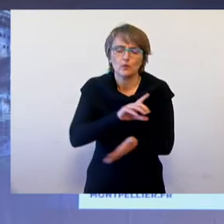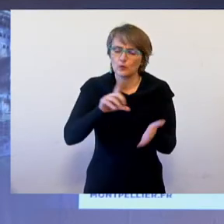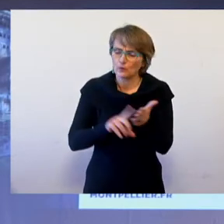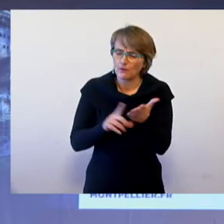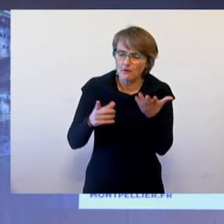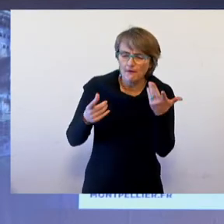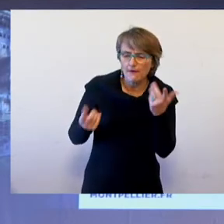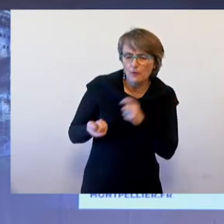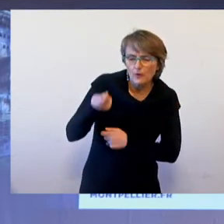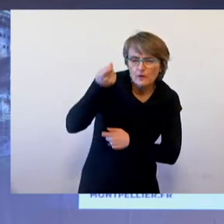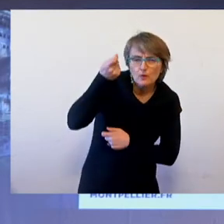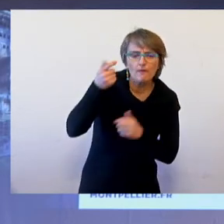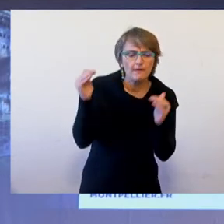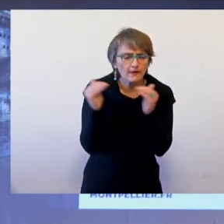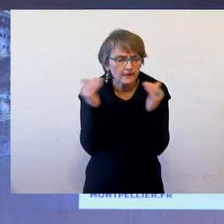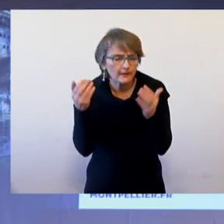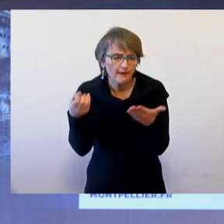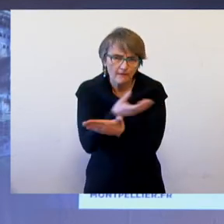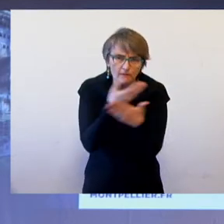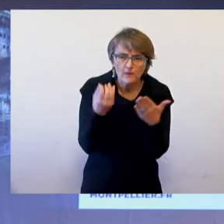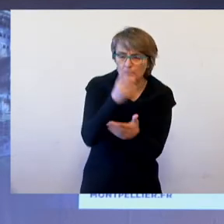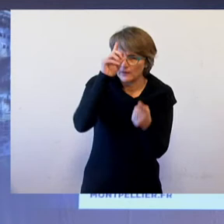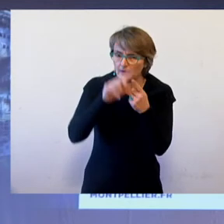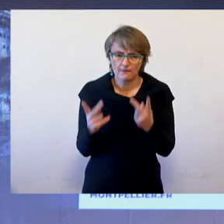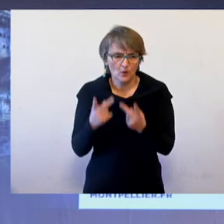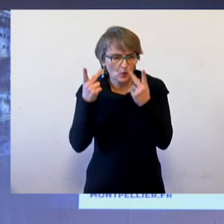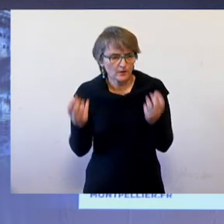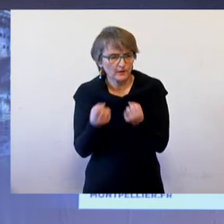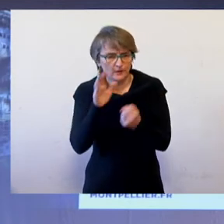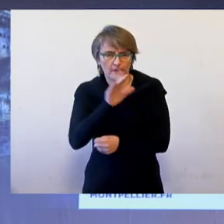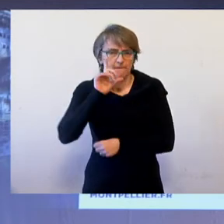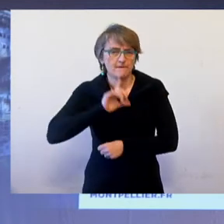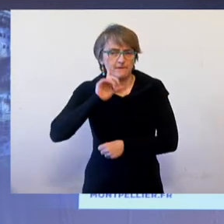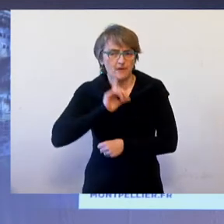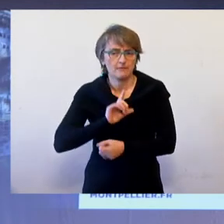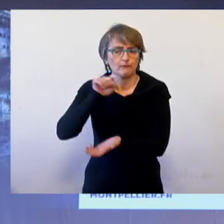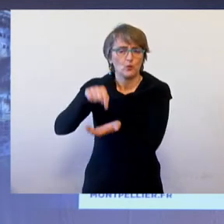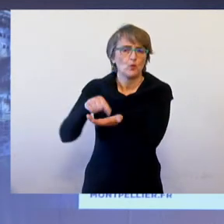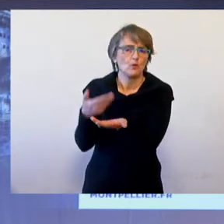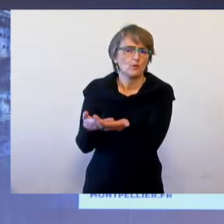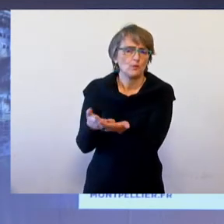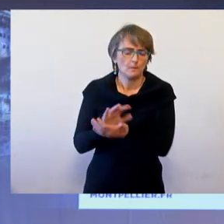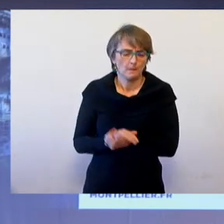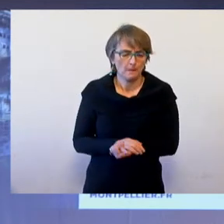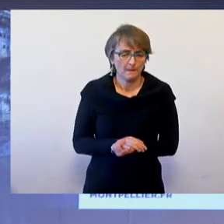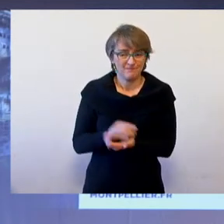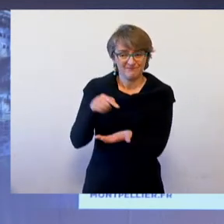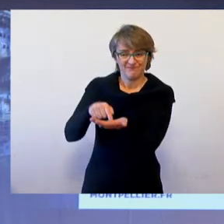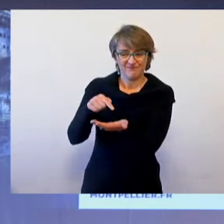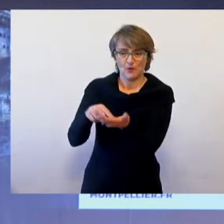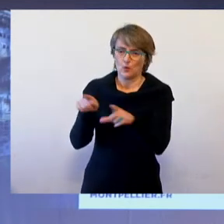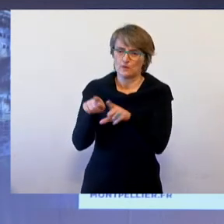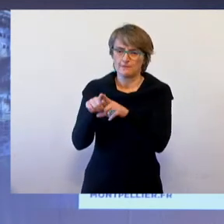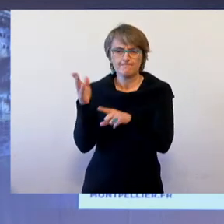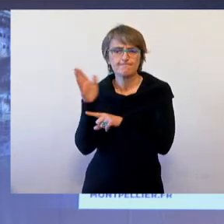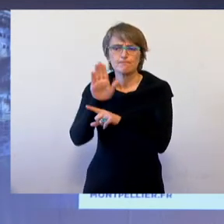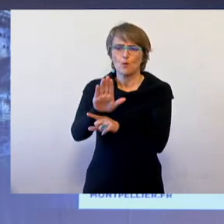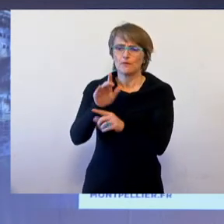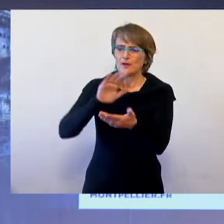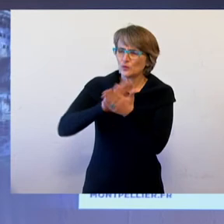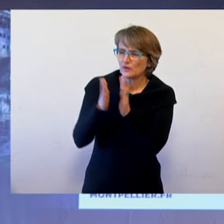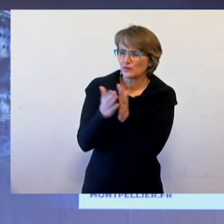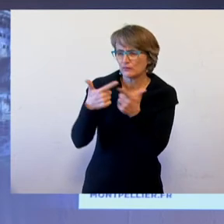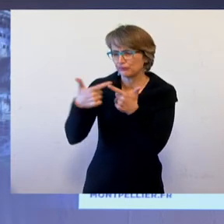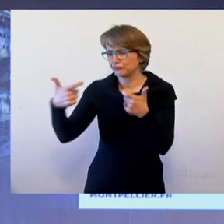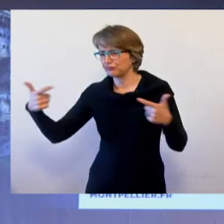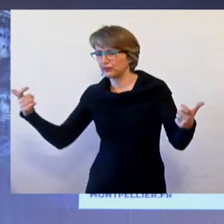l'égalité, un lieu valorisant la créativité féminine. Ce serait également une vitrine de la diversité associative, un